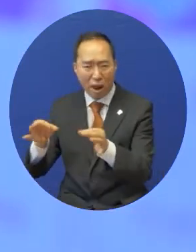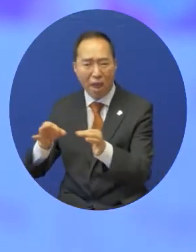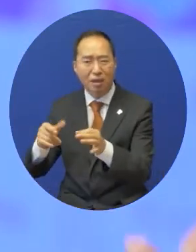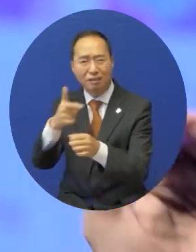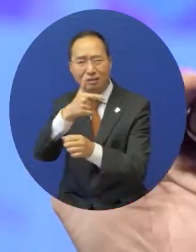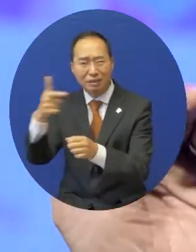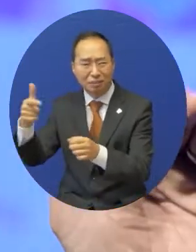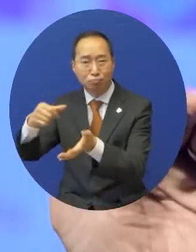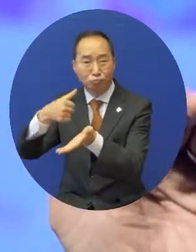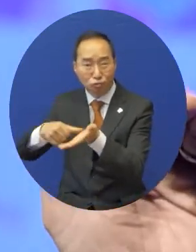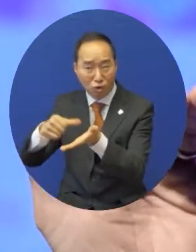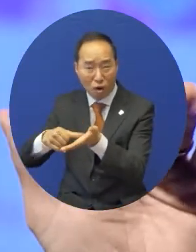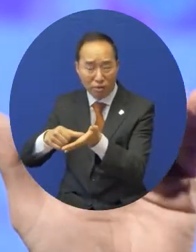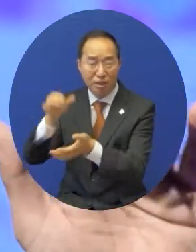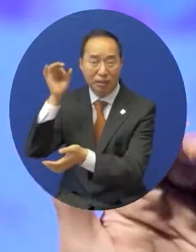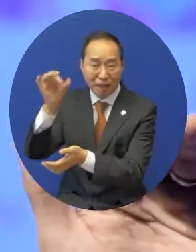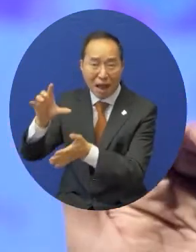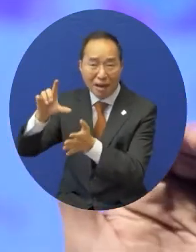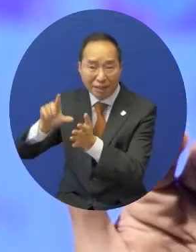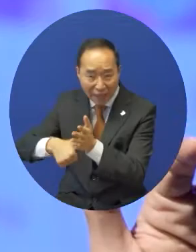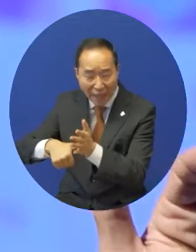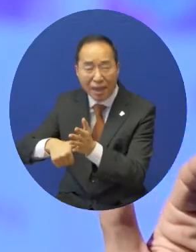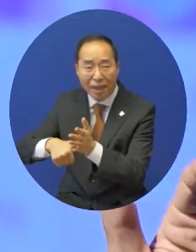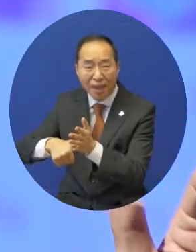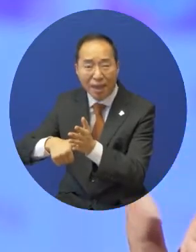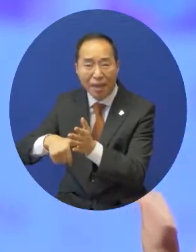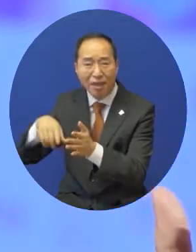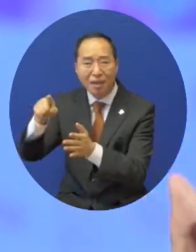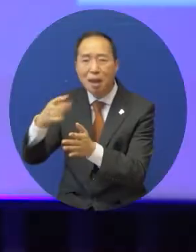부동산 같은 큰 그런 자산들이